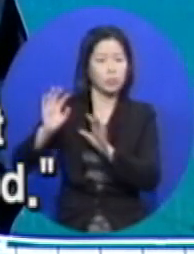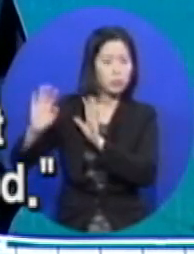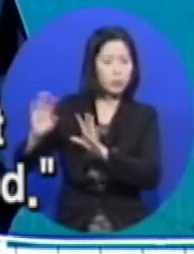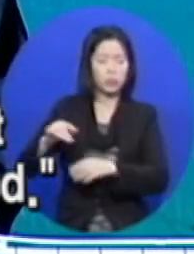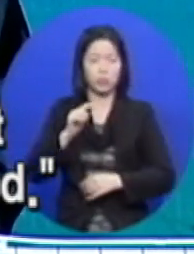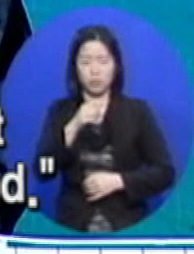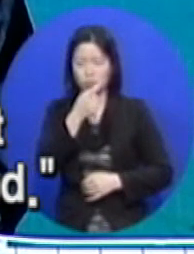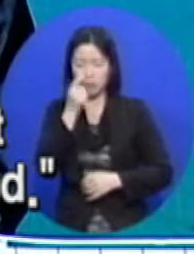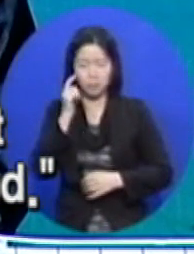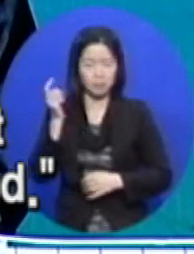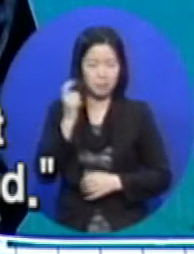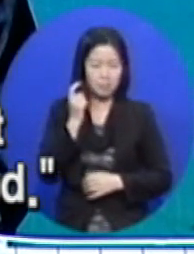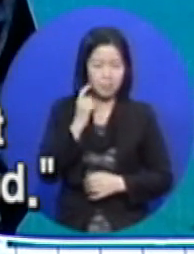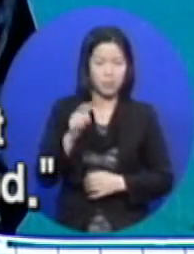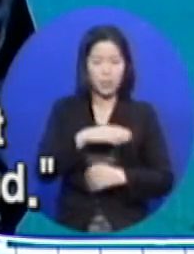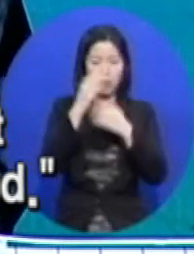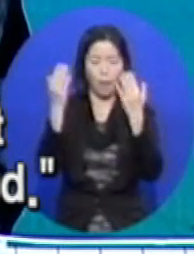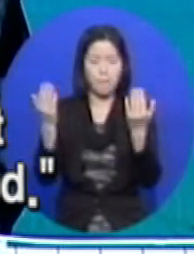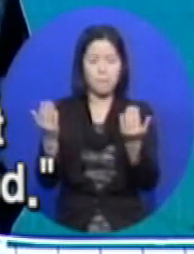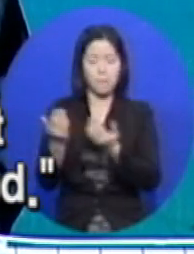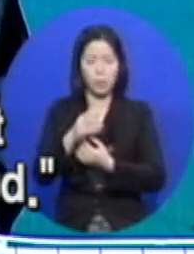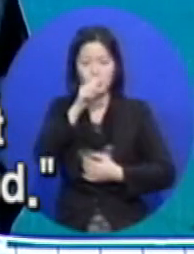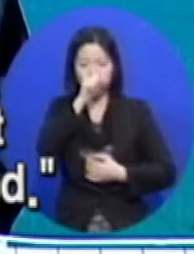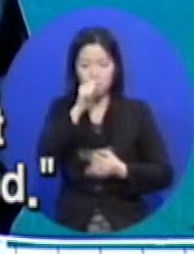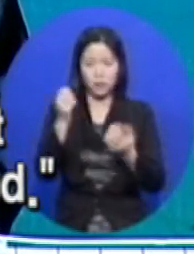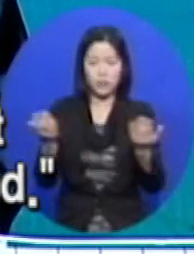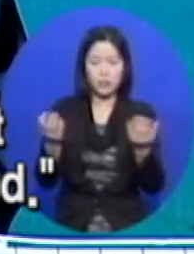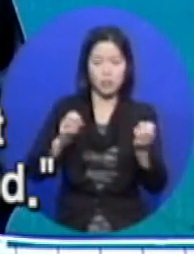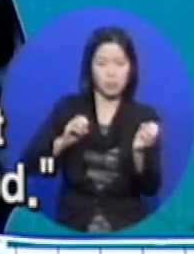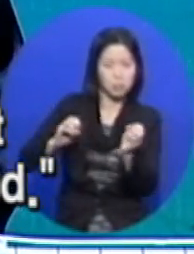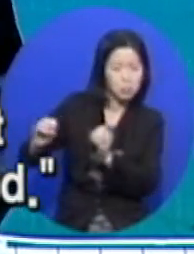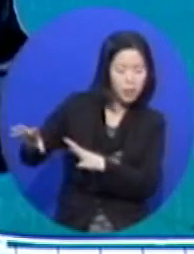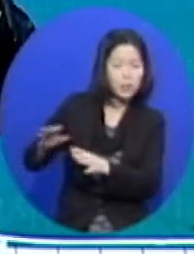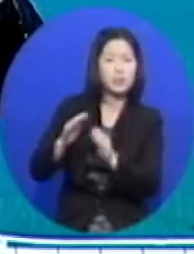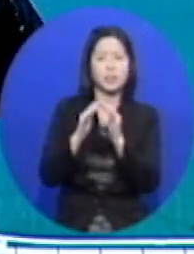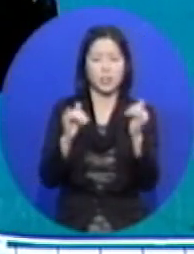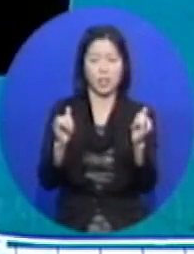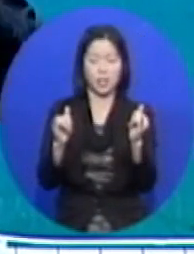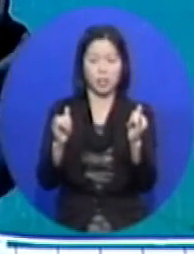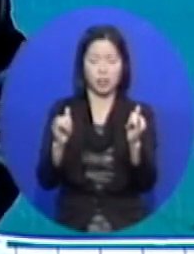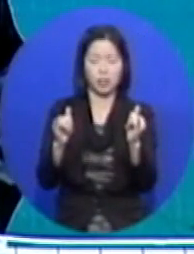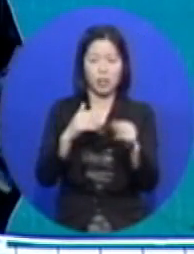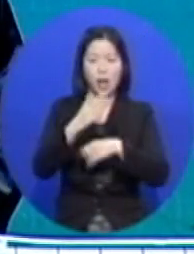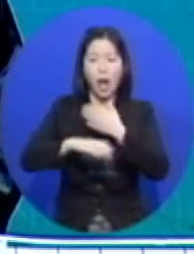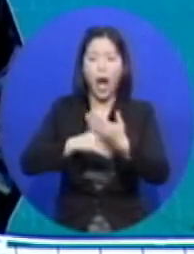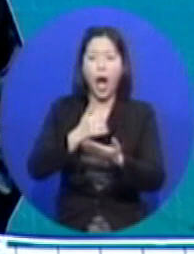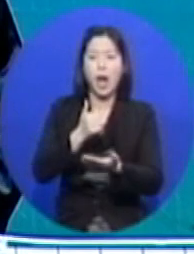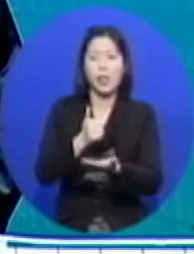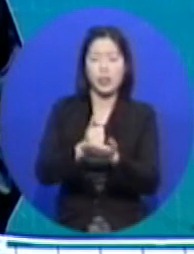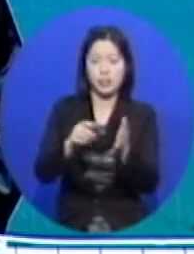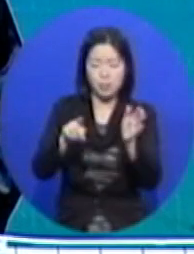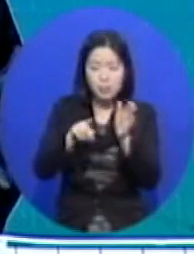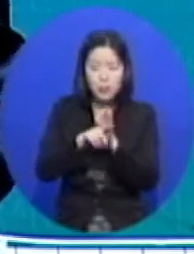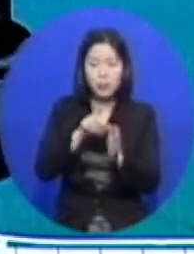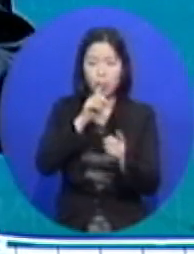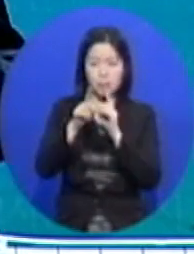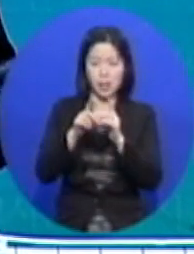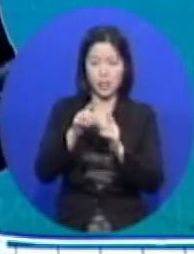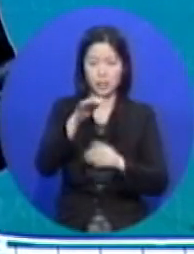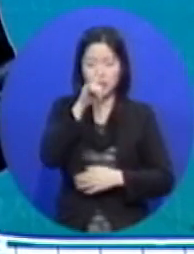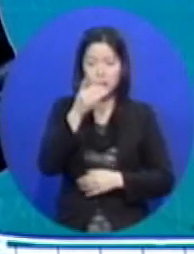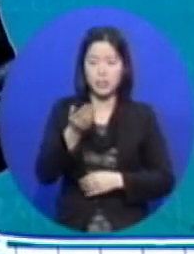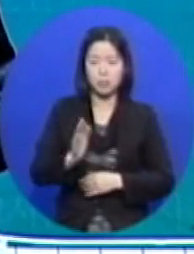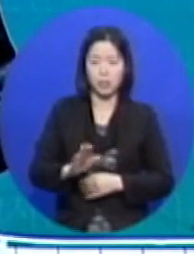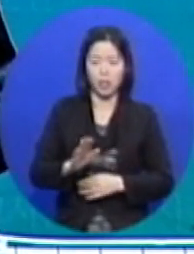자요 모든 선한 일을 버리는 자니라 하나님을 믿는다고 하면서도 문제는